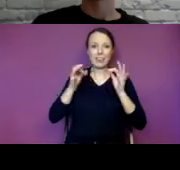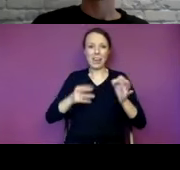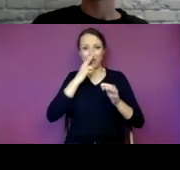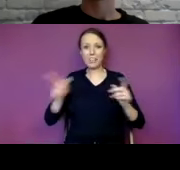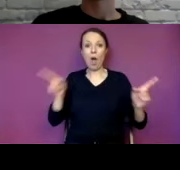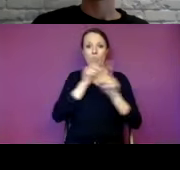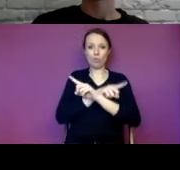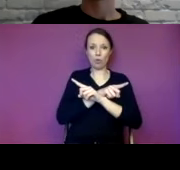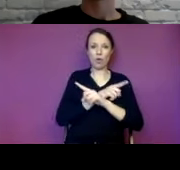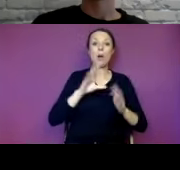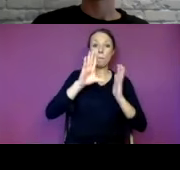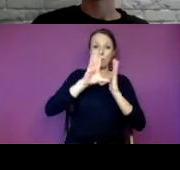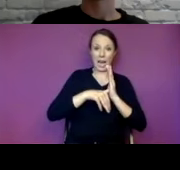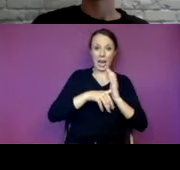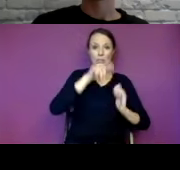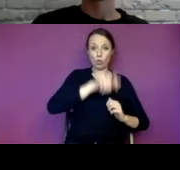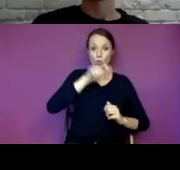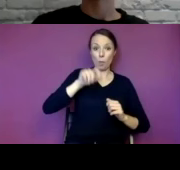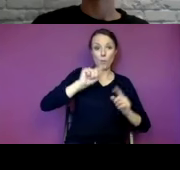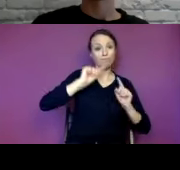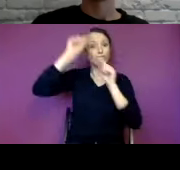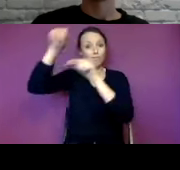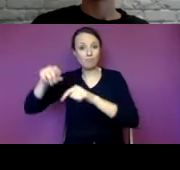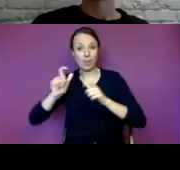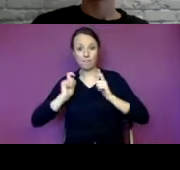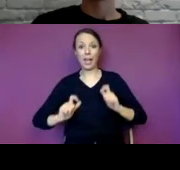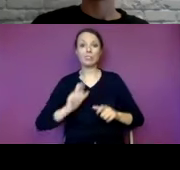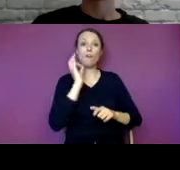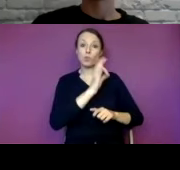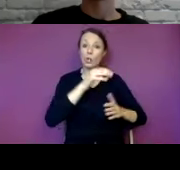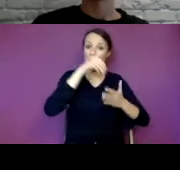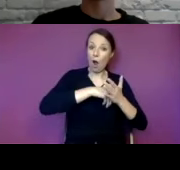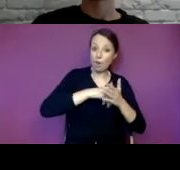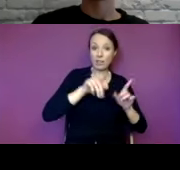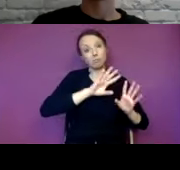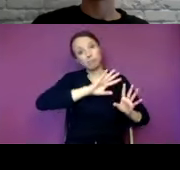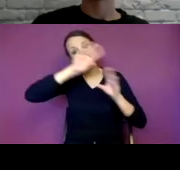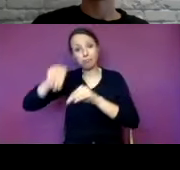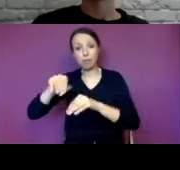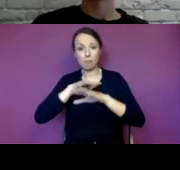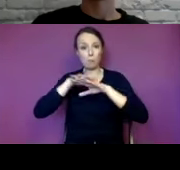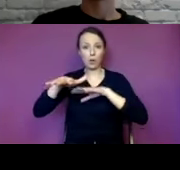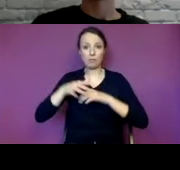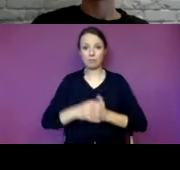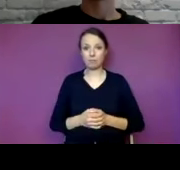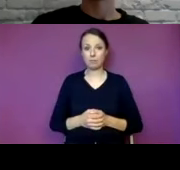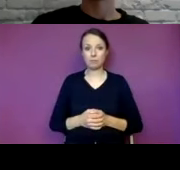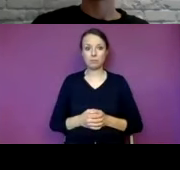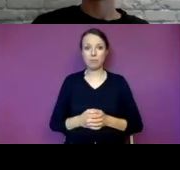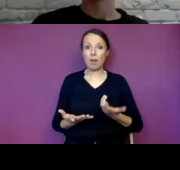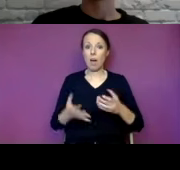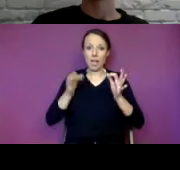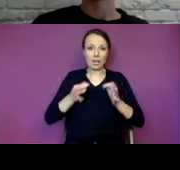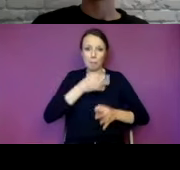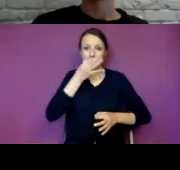zachowaniami, przyzwyczajeniami, to jest przepływ w drugą stronę. Przychodzą na wieś, to jest pytanie, na ile oni urbanizują